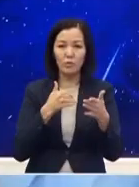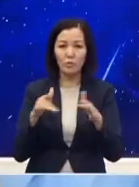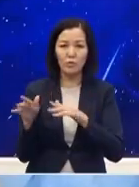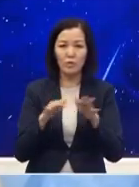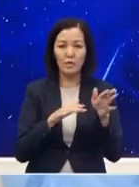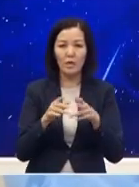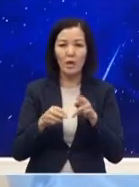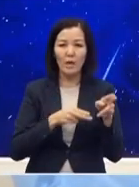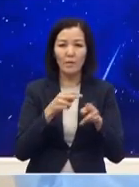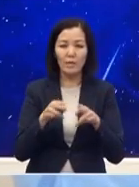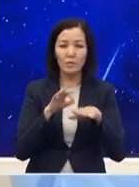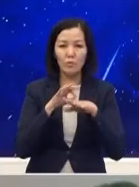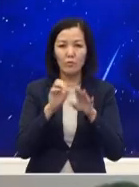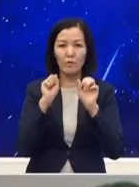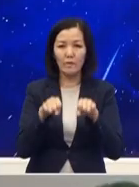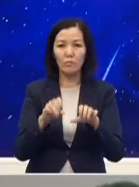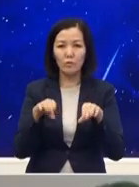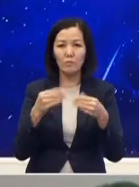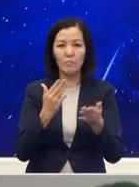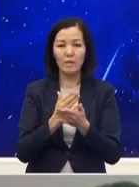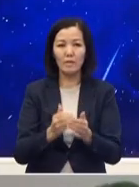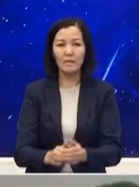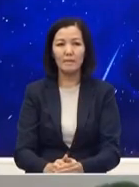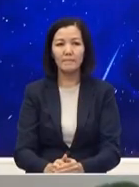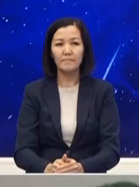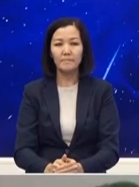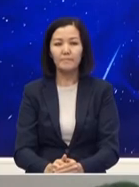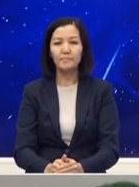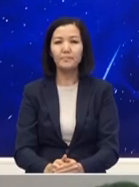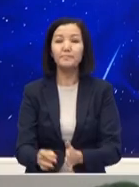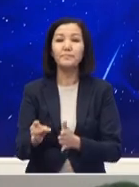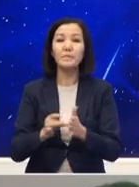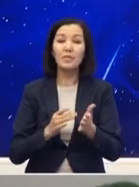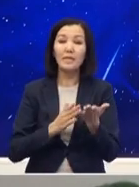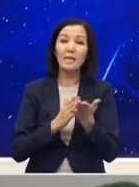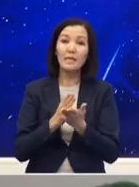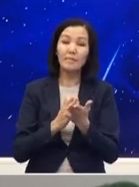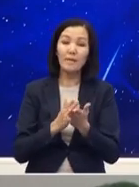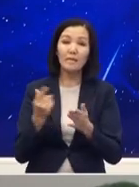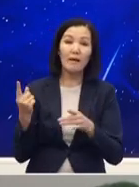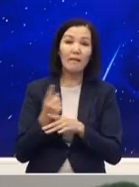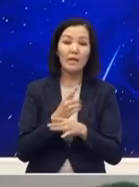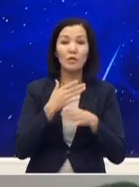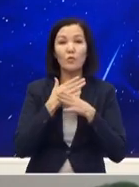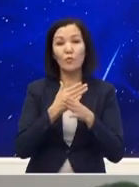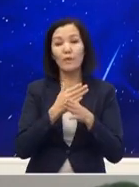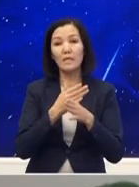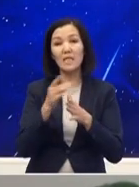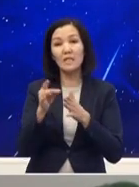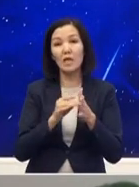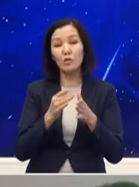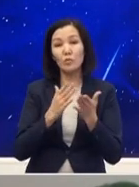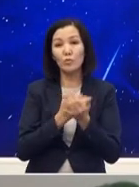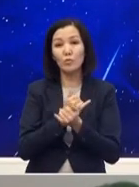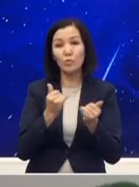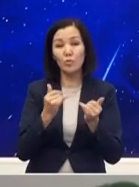өткізуге мүмкіндік береді. Работа скорой помощи для нас. Жедел қызметінде ең бастысы алғашқы көмекті уақытылы көрсету.